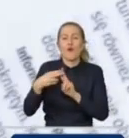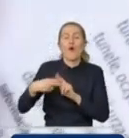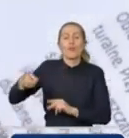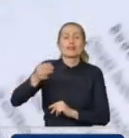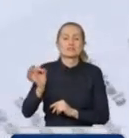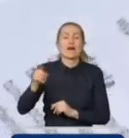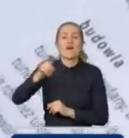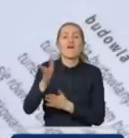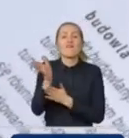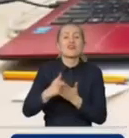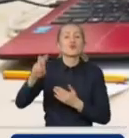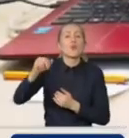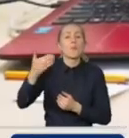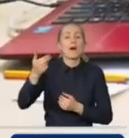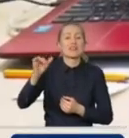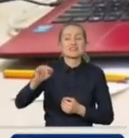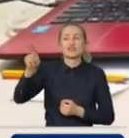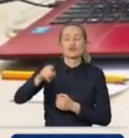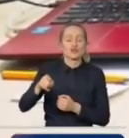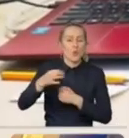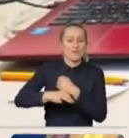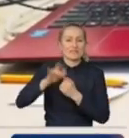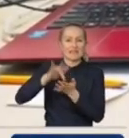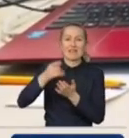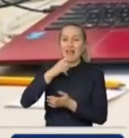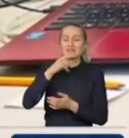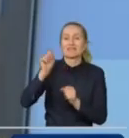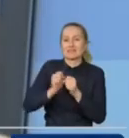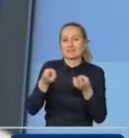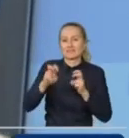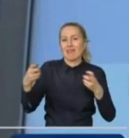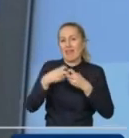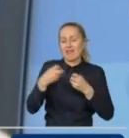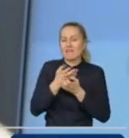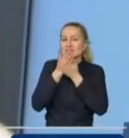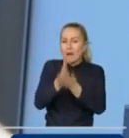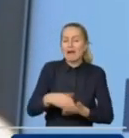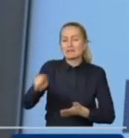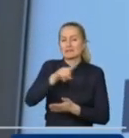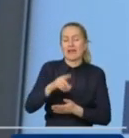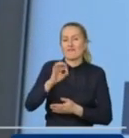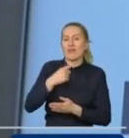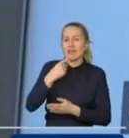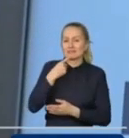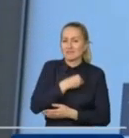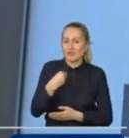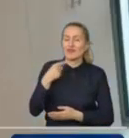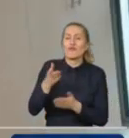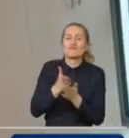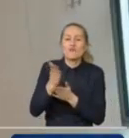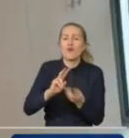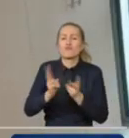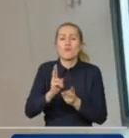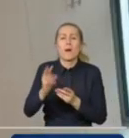Humanistycznym Uniwersytetu Jana Kochanowskiego w Kielcach powstało internetowe Centrum Wsparcia Językowego. Jego zadaniem jest pomaganie ludziom w tłumaczeniu pism